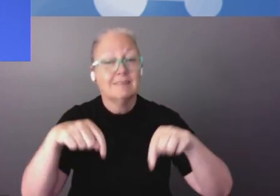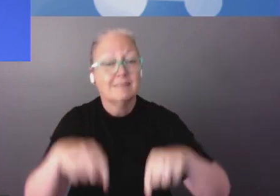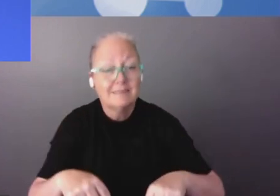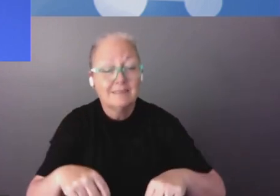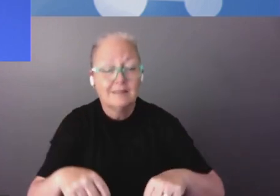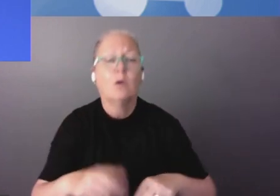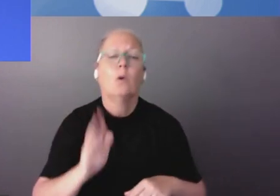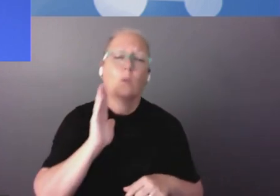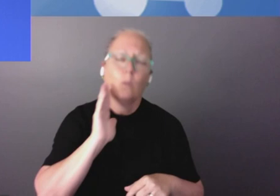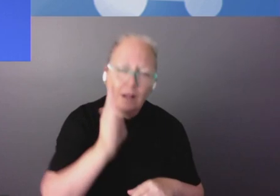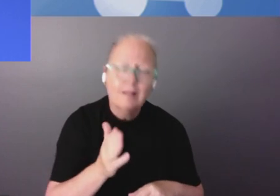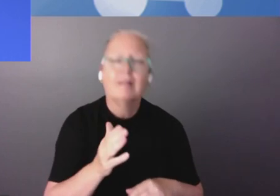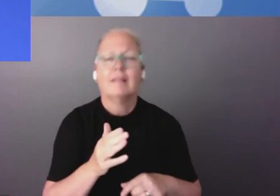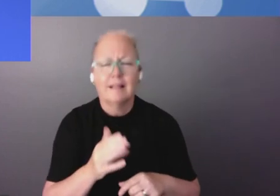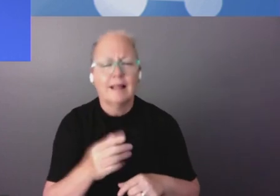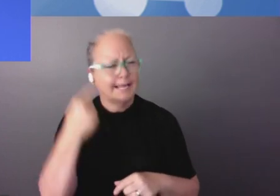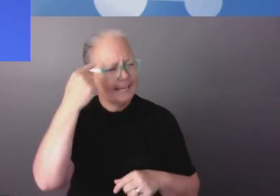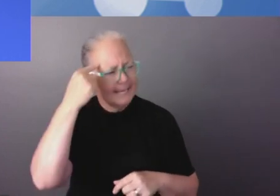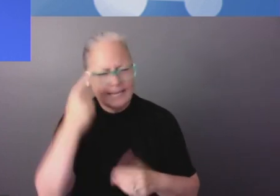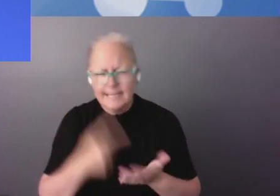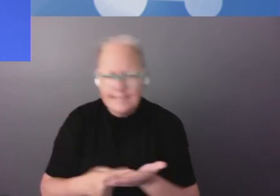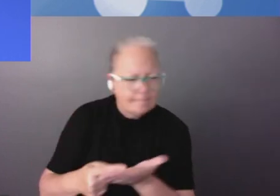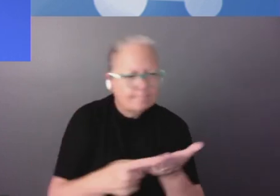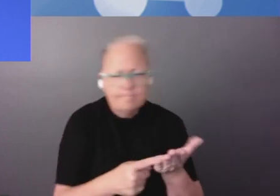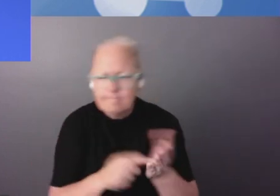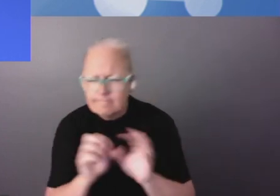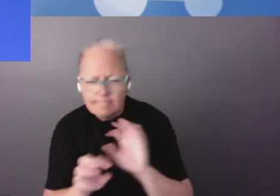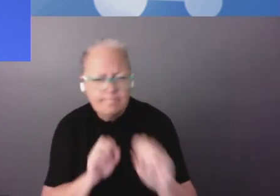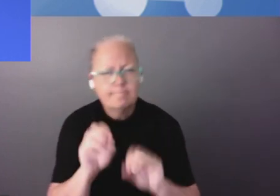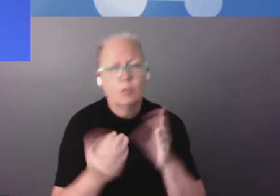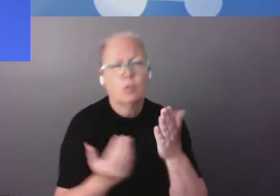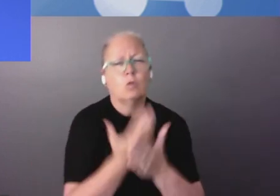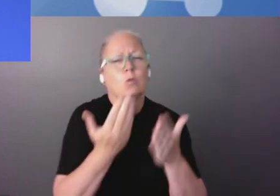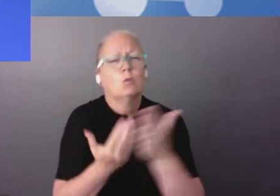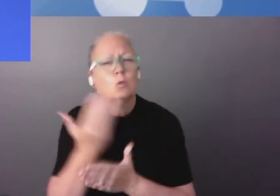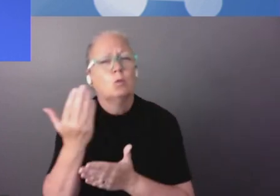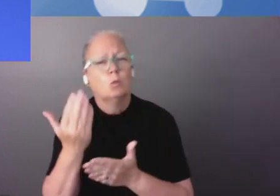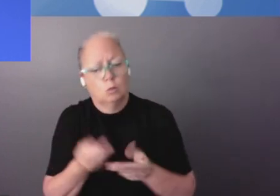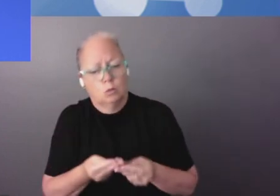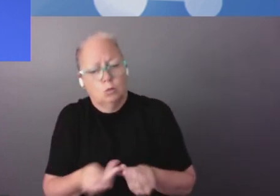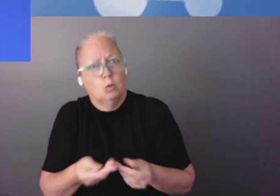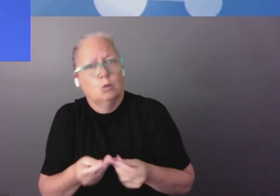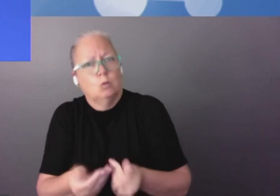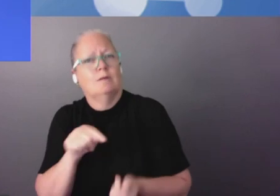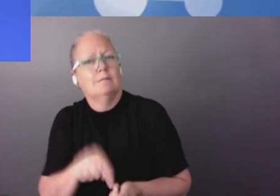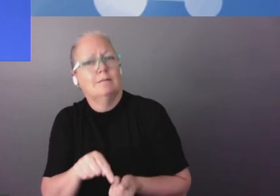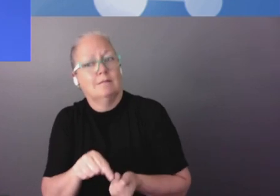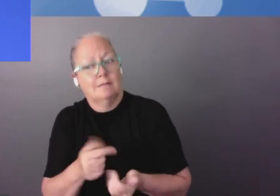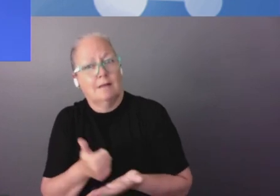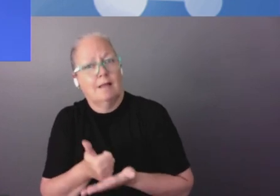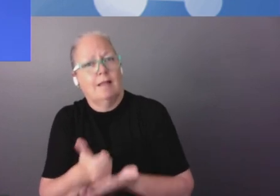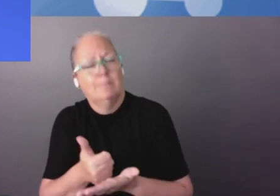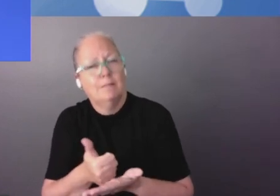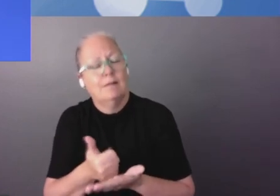jednocześnie przyczyni się do wdrożenia tych rozwiązań we wszystkich państwach całego